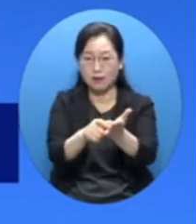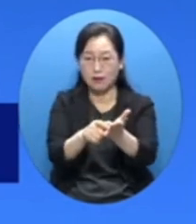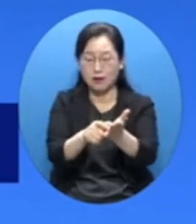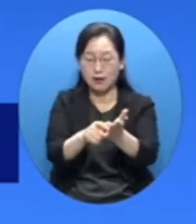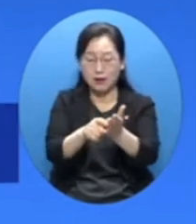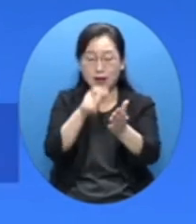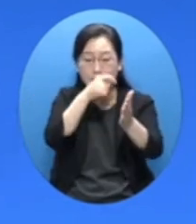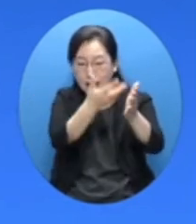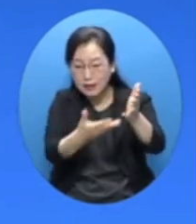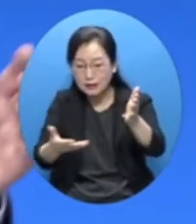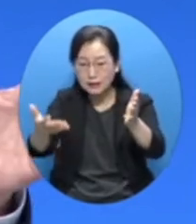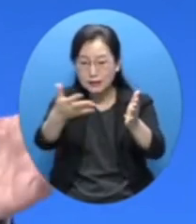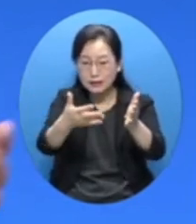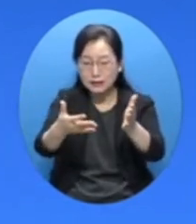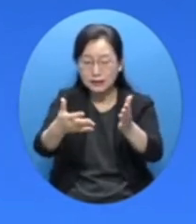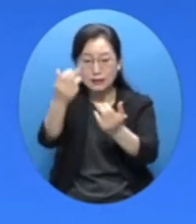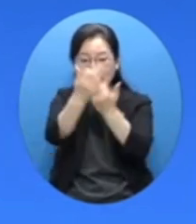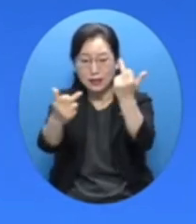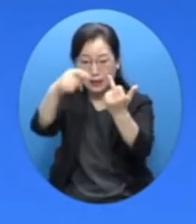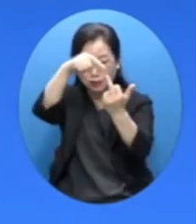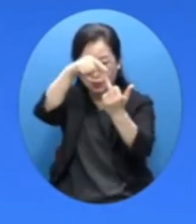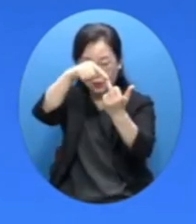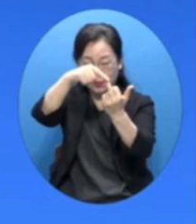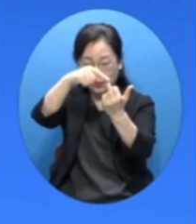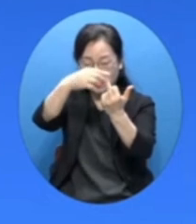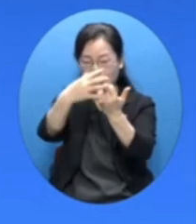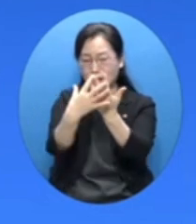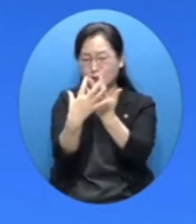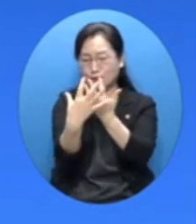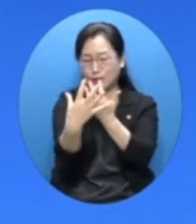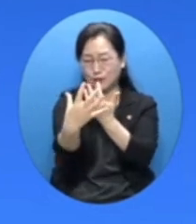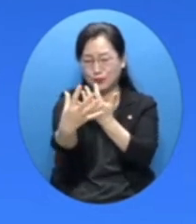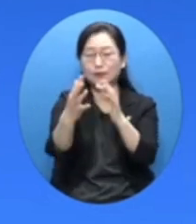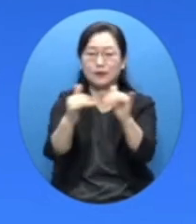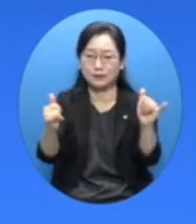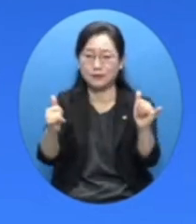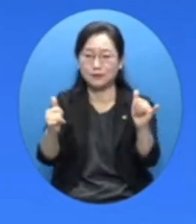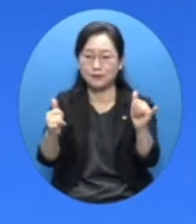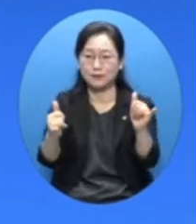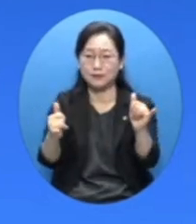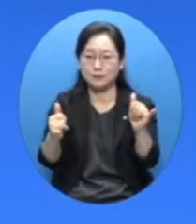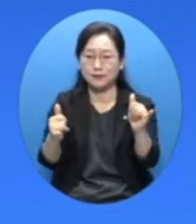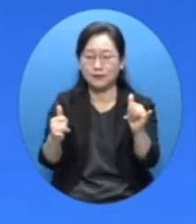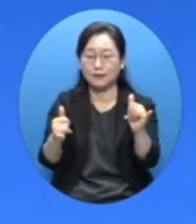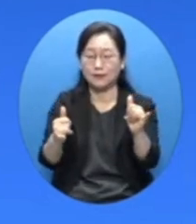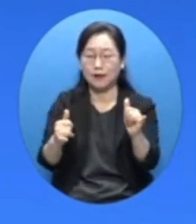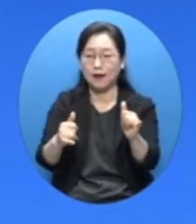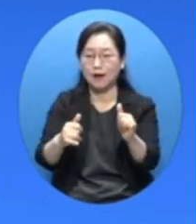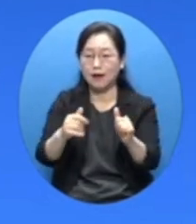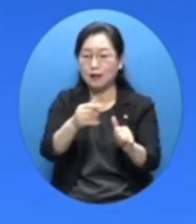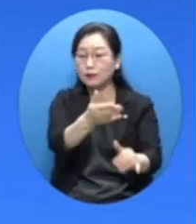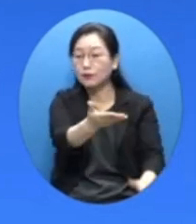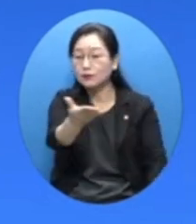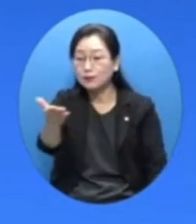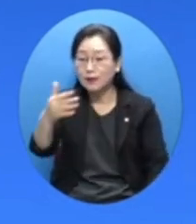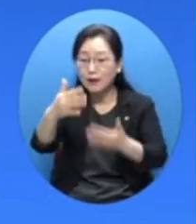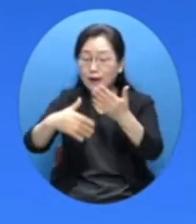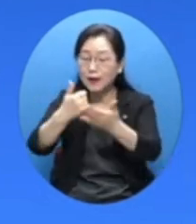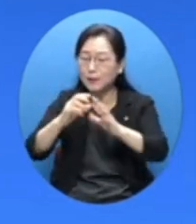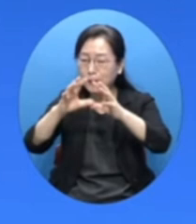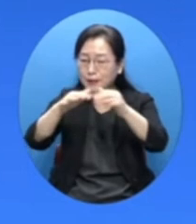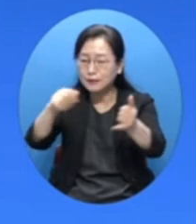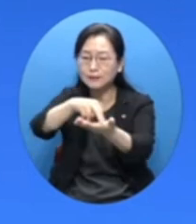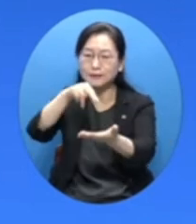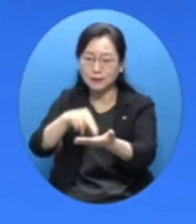관리사 언덕에서 수많은 물을 놓고 어떻게 하나님의 백성들이 살아가야 되느냐 어떻게